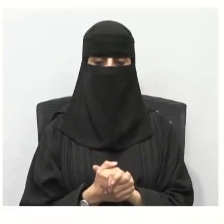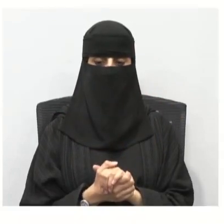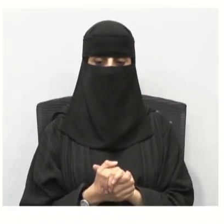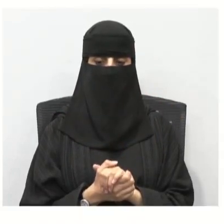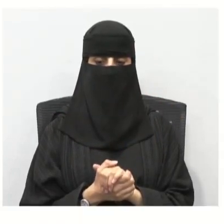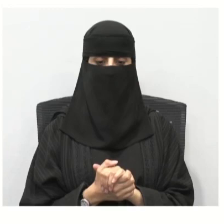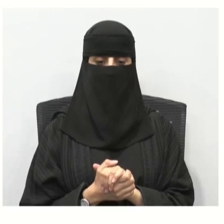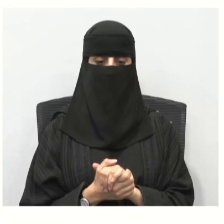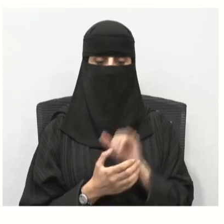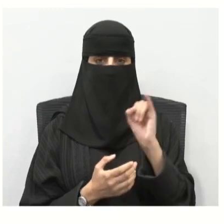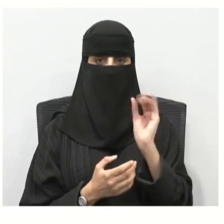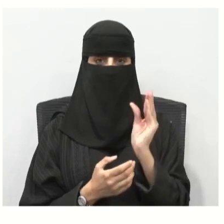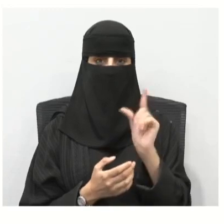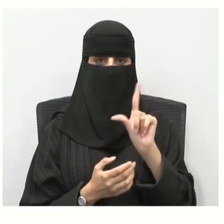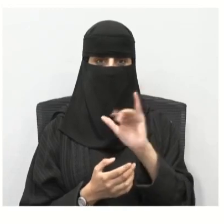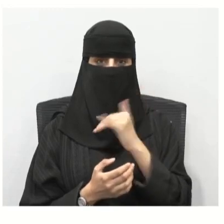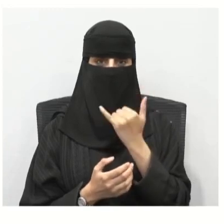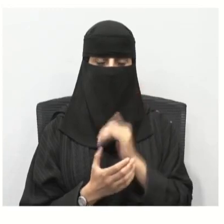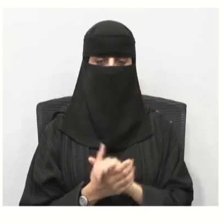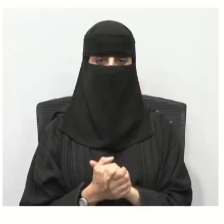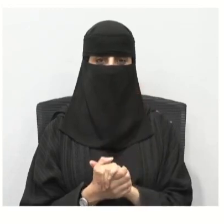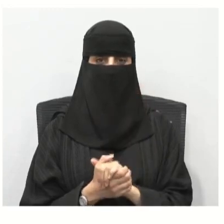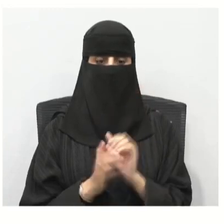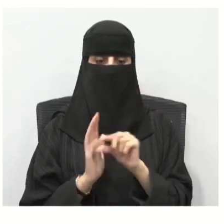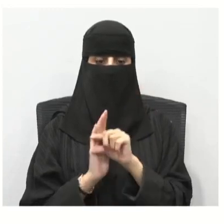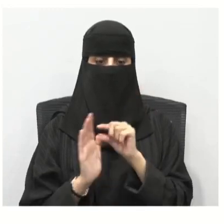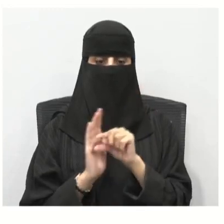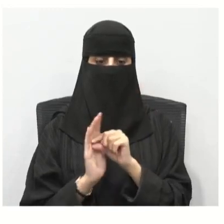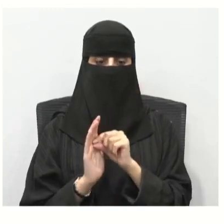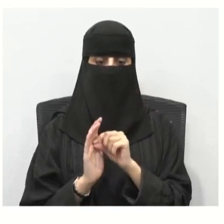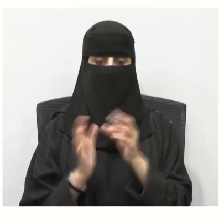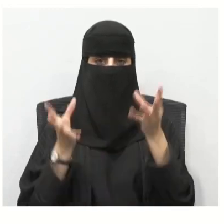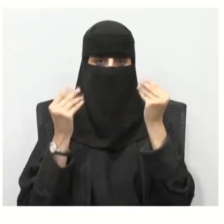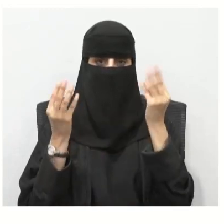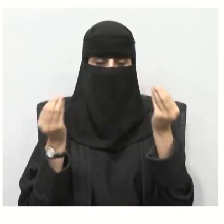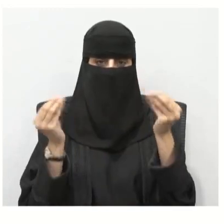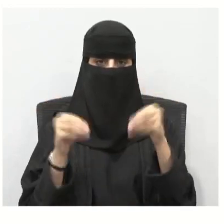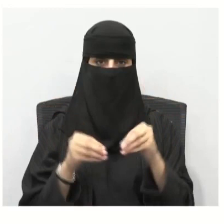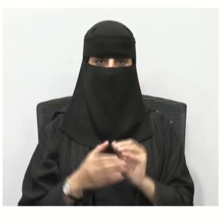الشهري الماده لغتي موضوع الدرس اثراءات